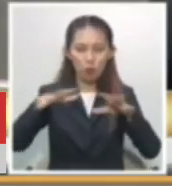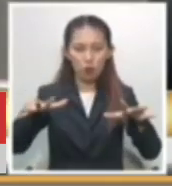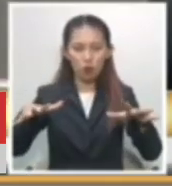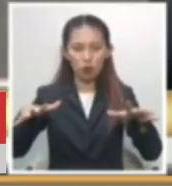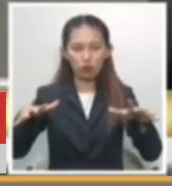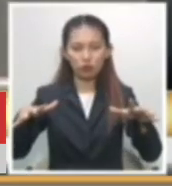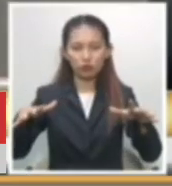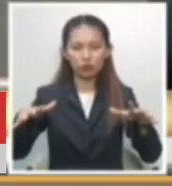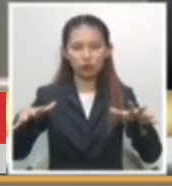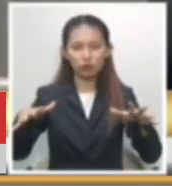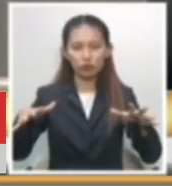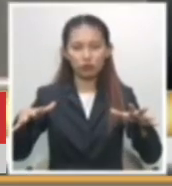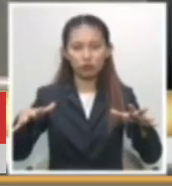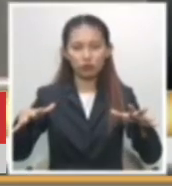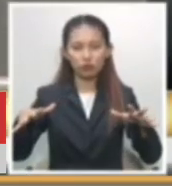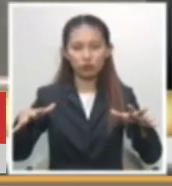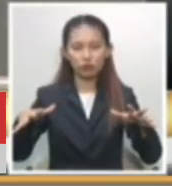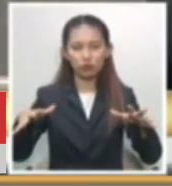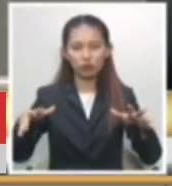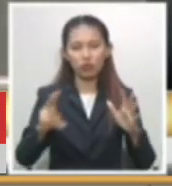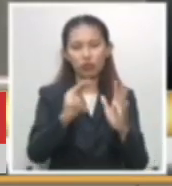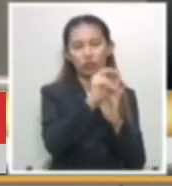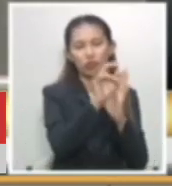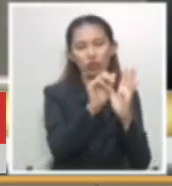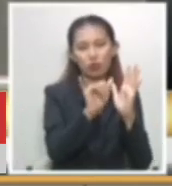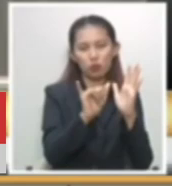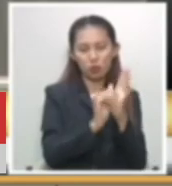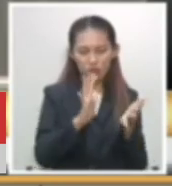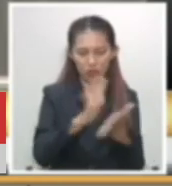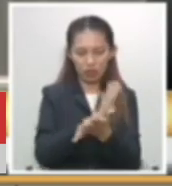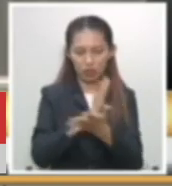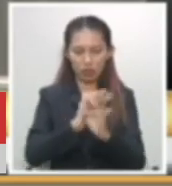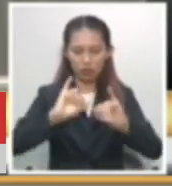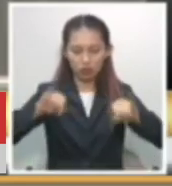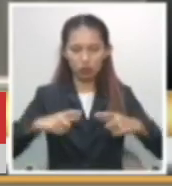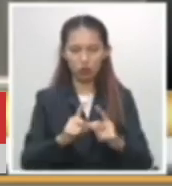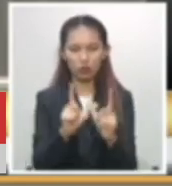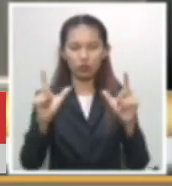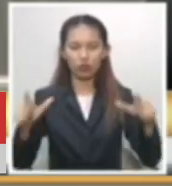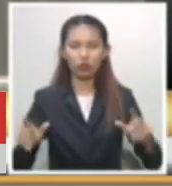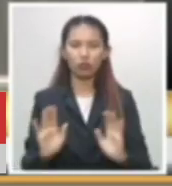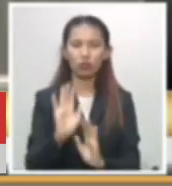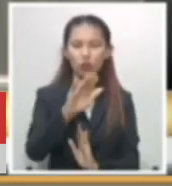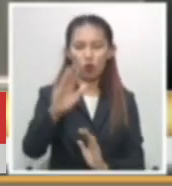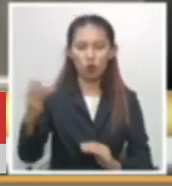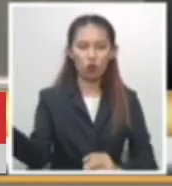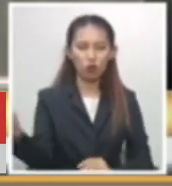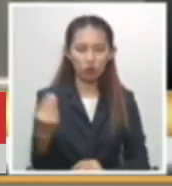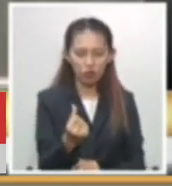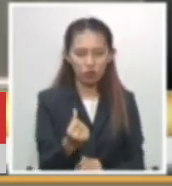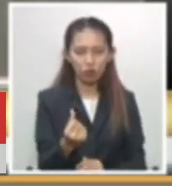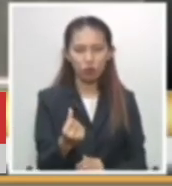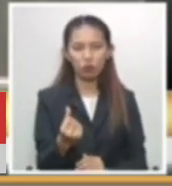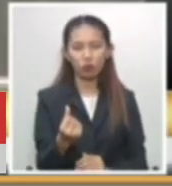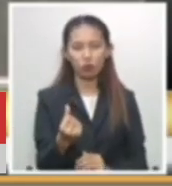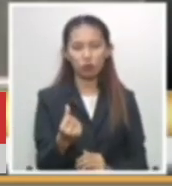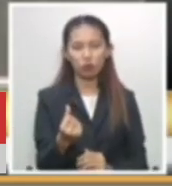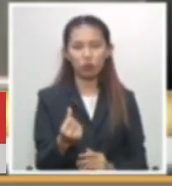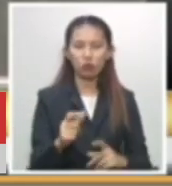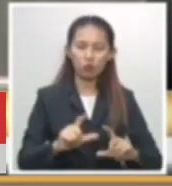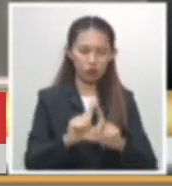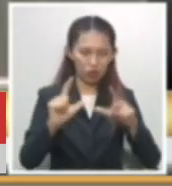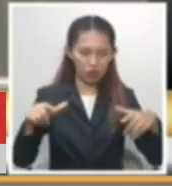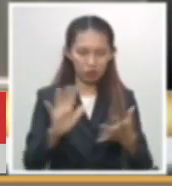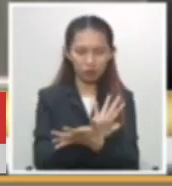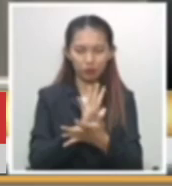ไม่ว่านโยบายเร่งออกโฉนดทันใจสะสางโฉนดที่ดินค้างท่อมานาน